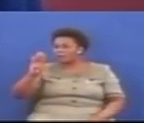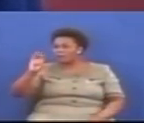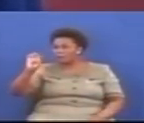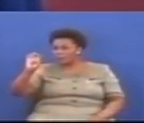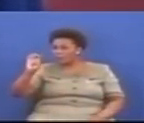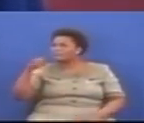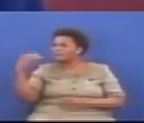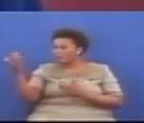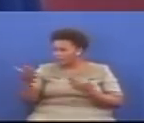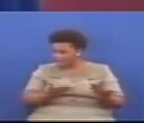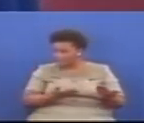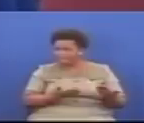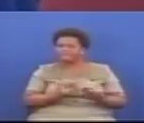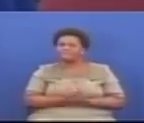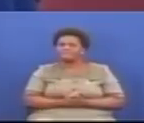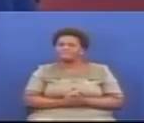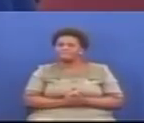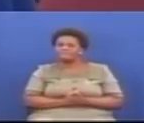Karibu.